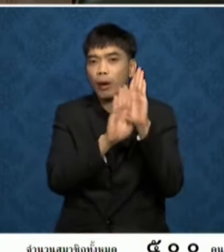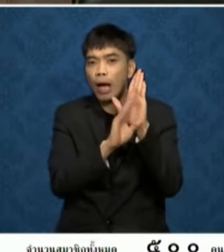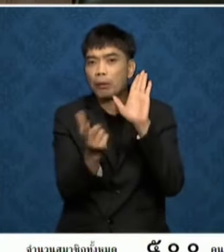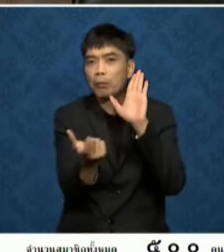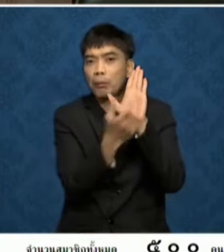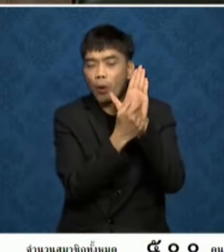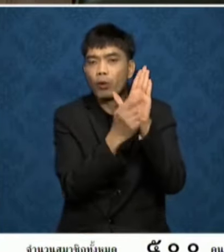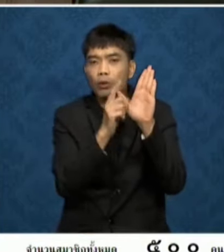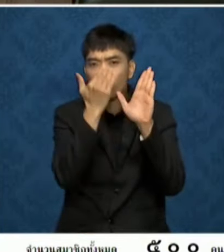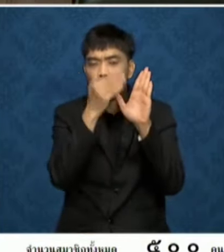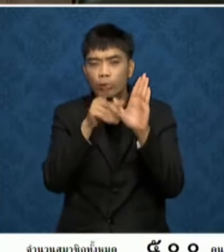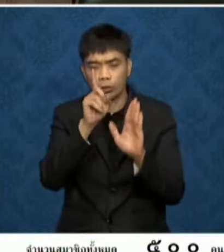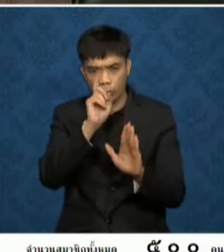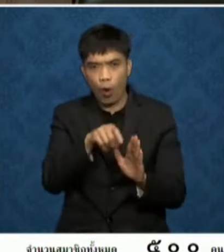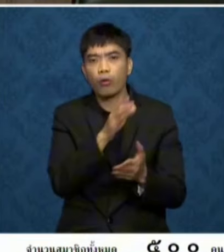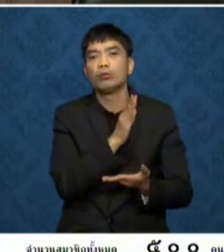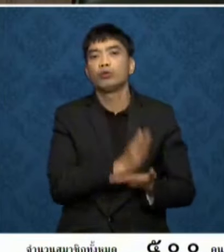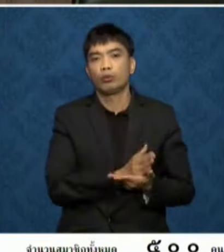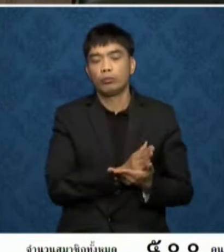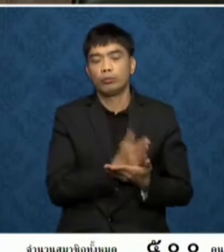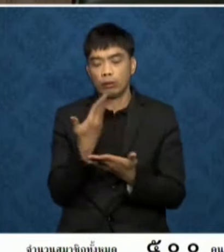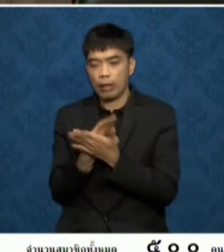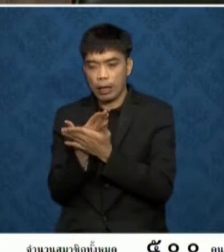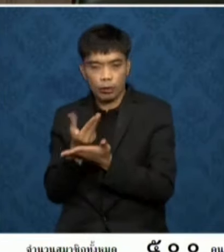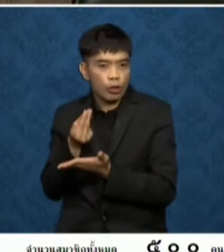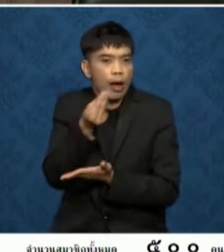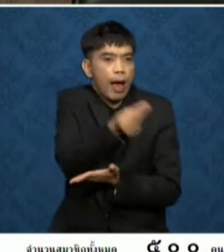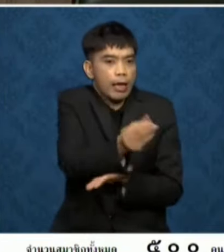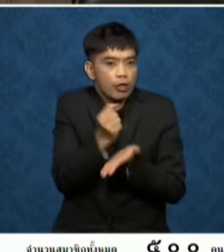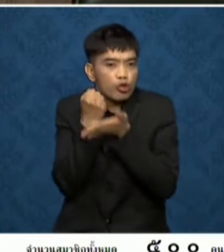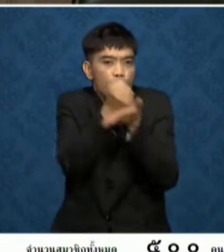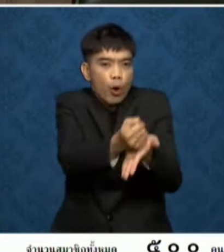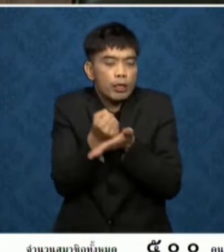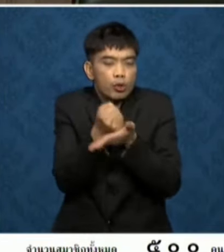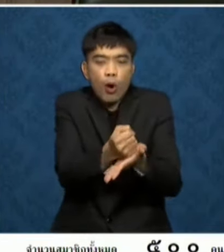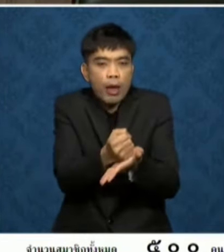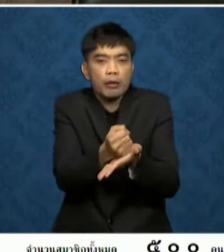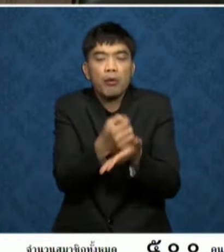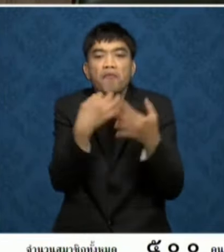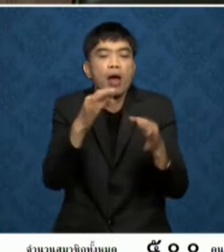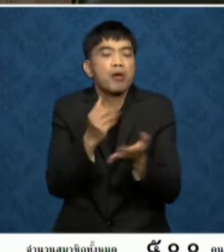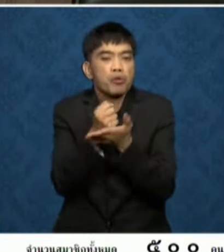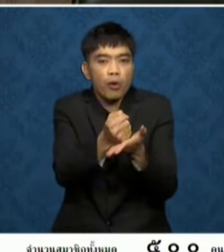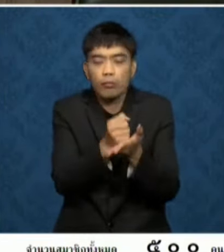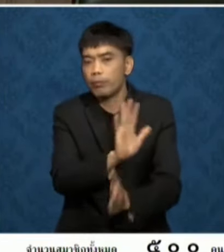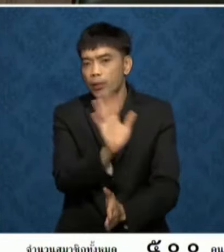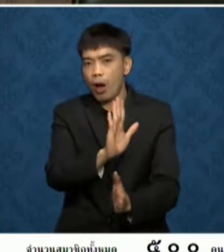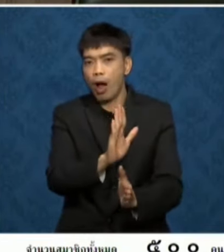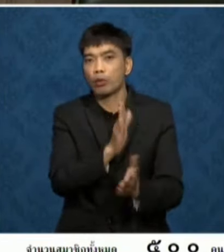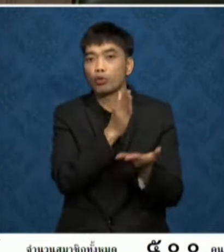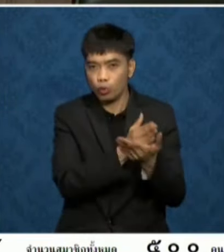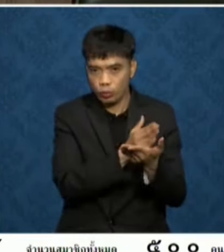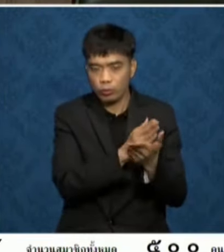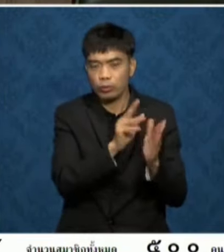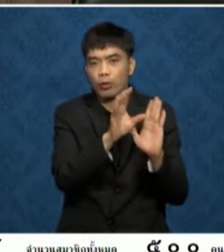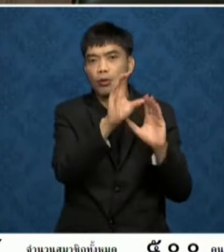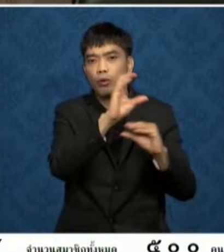เราจำเป็นต้องหยุดหรือไม่นะครับอยากทราบครับอีกคำถามหนึ่งก็คือต้นทุนต่อหน่วยพลังงานการผลิตในการใ